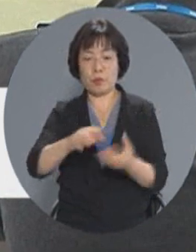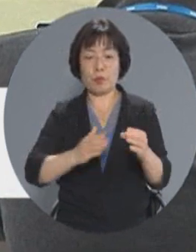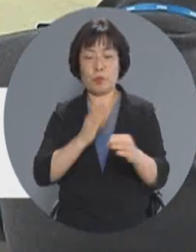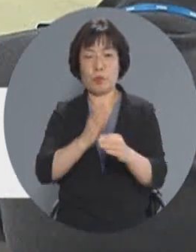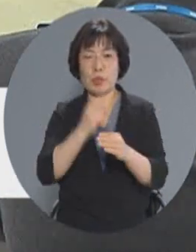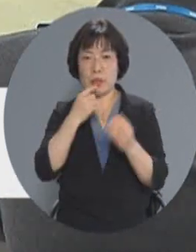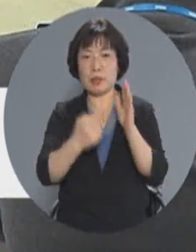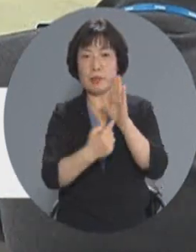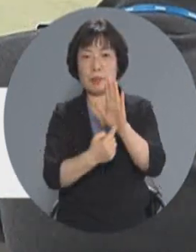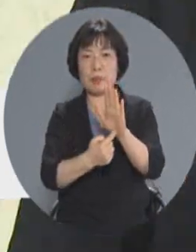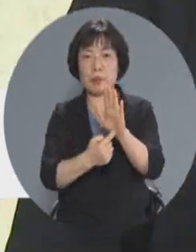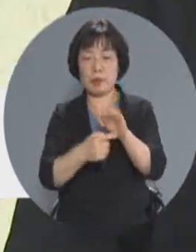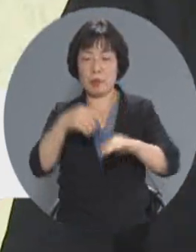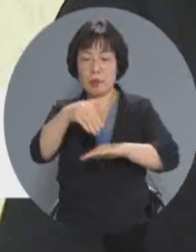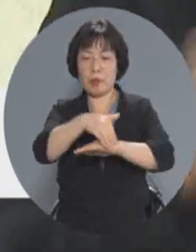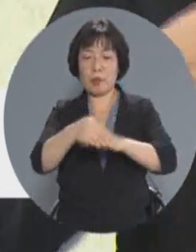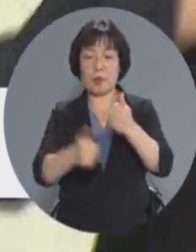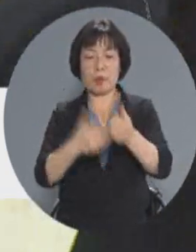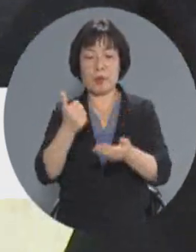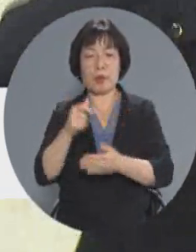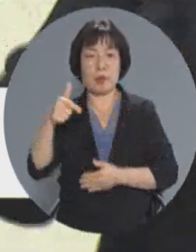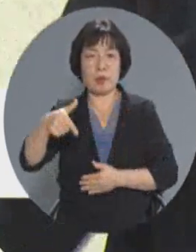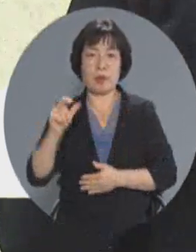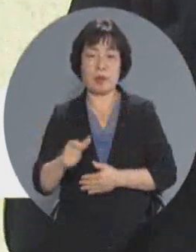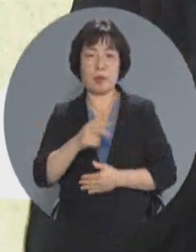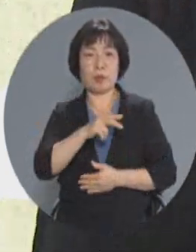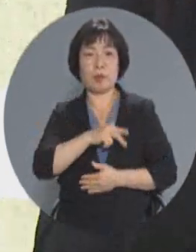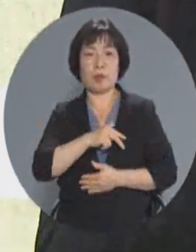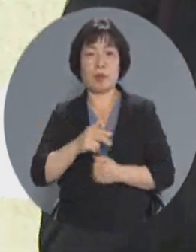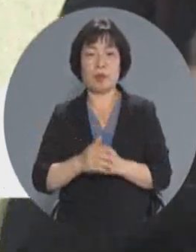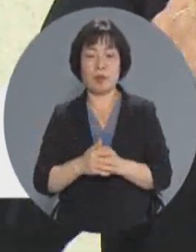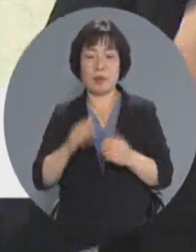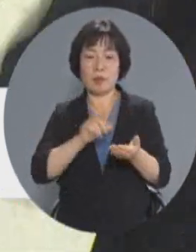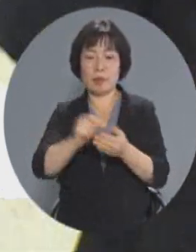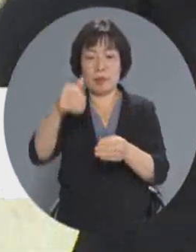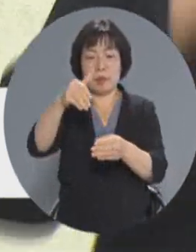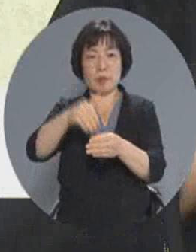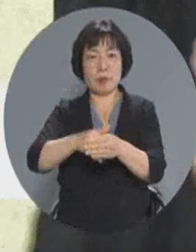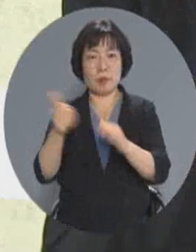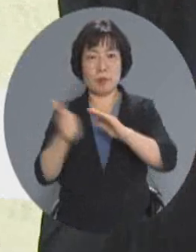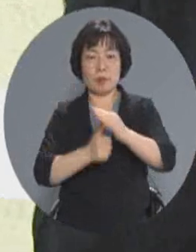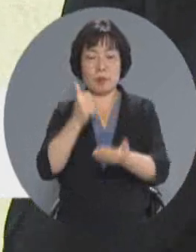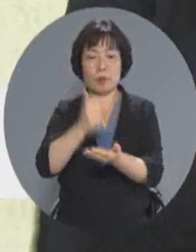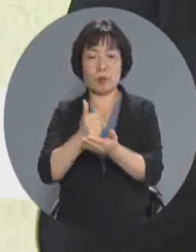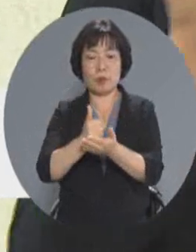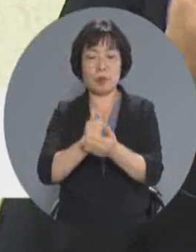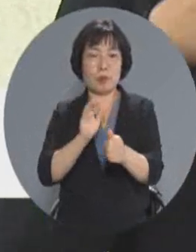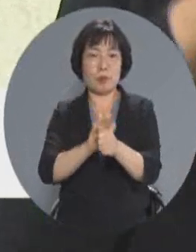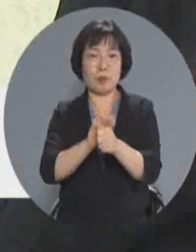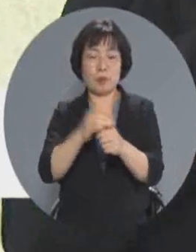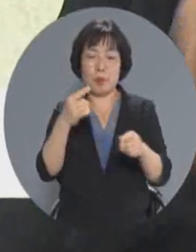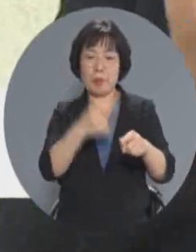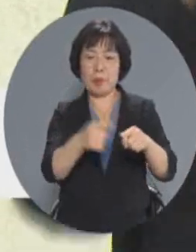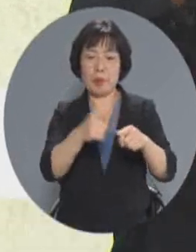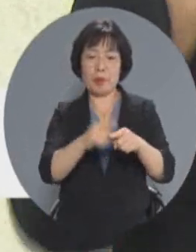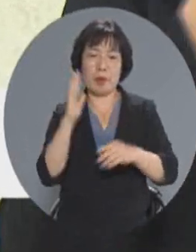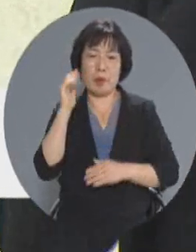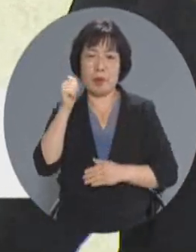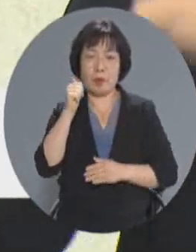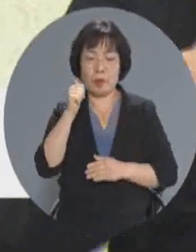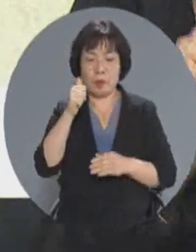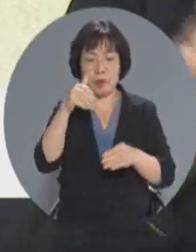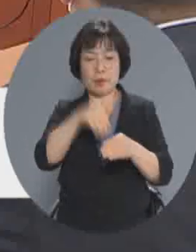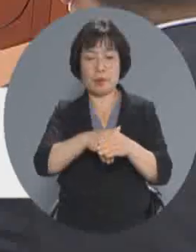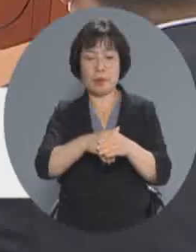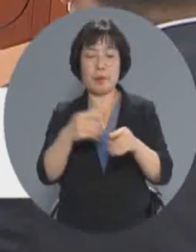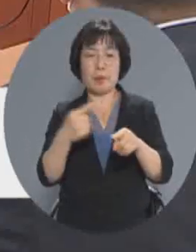더불어민주당에 따르면 전략기획위원장인 강훈식 의원은 지방선거 공천 룰인 기여도 평가를 대선 기여도 평가로